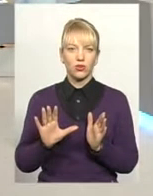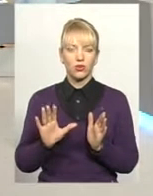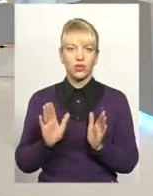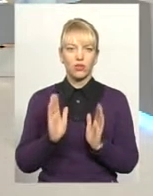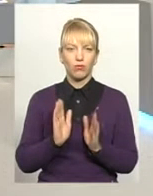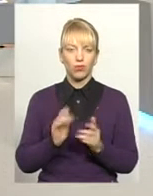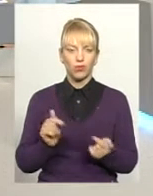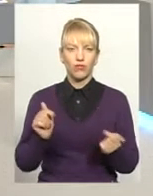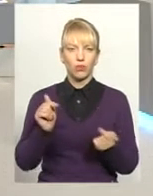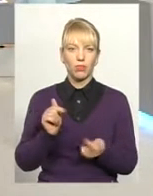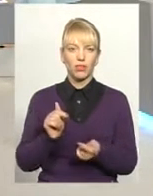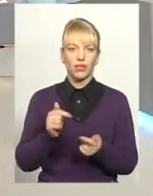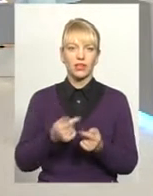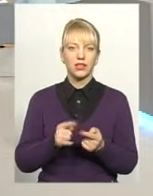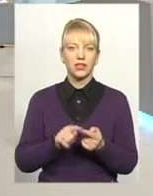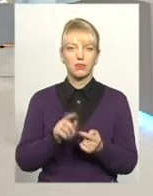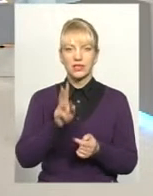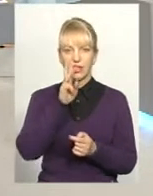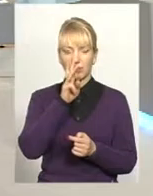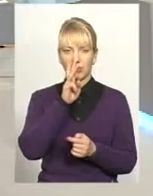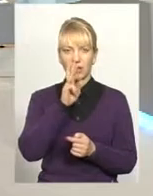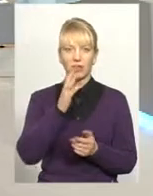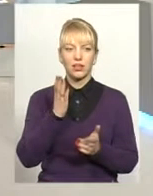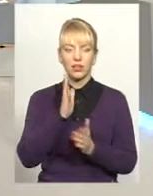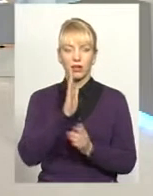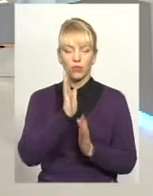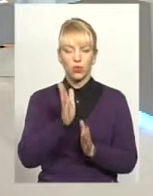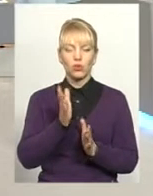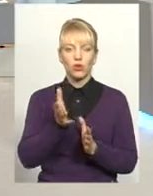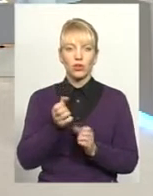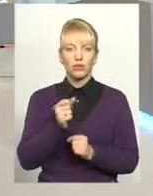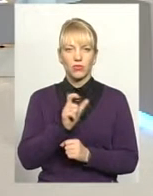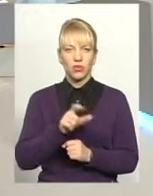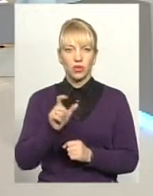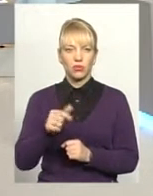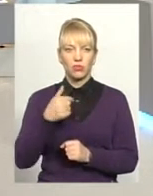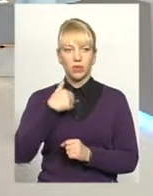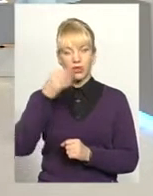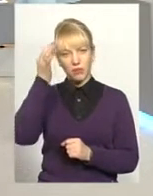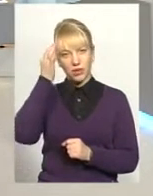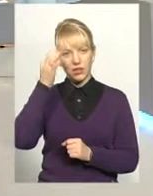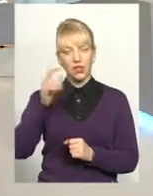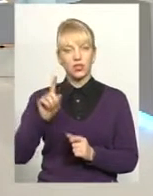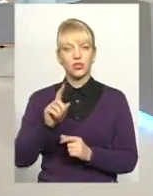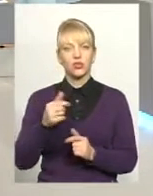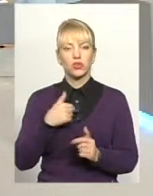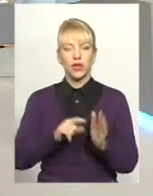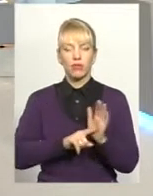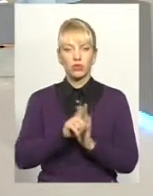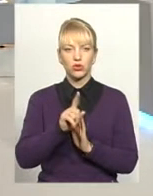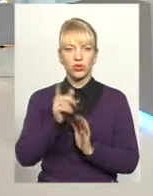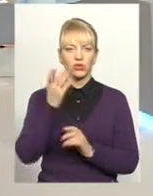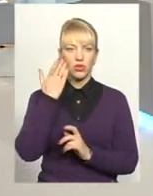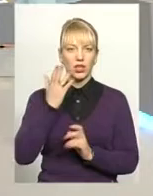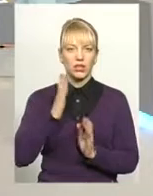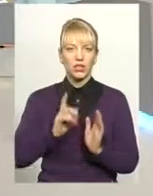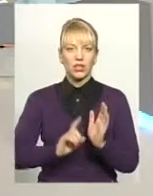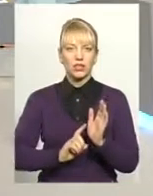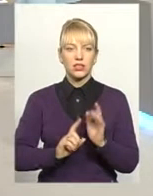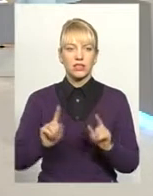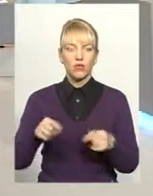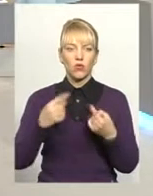будуть відповідати тим зарплатам, які будуть отримувати люди. Мені пригадалося, от якщо я не помиляюся, що тоді на початку, коли тільки створювалась,